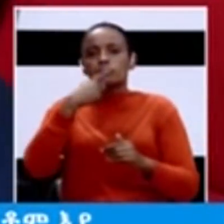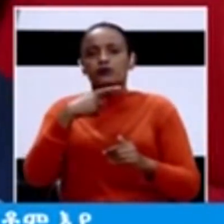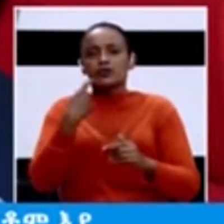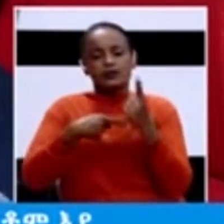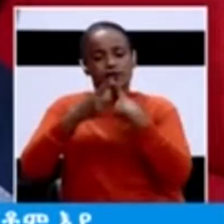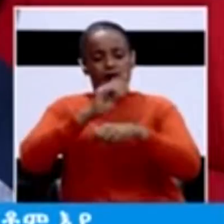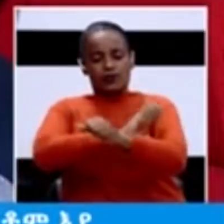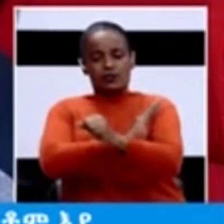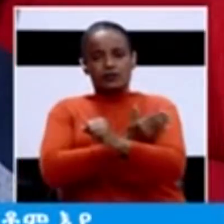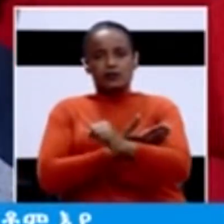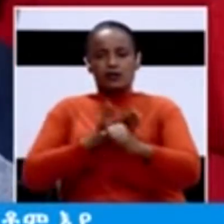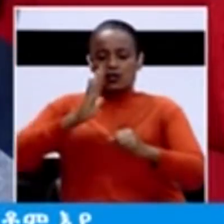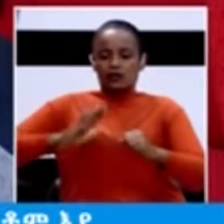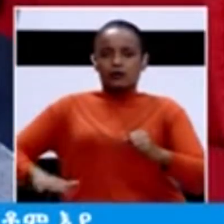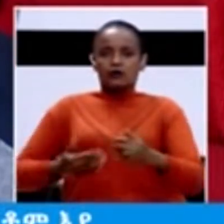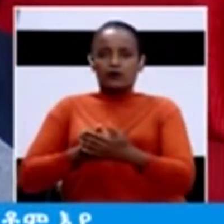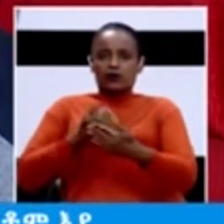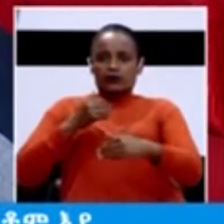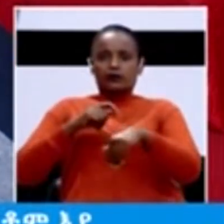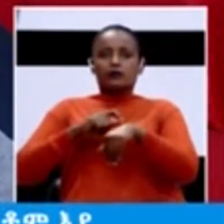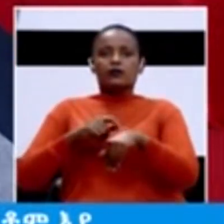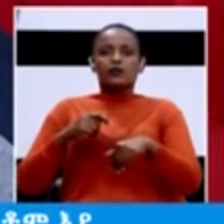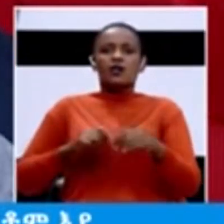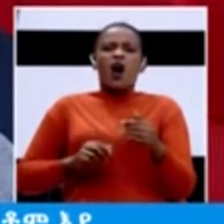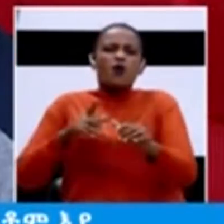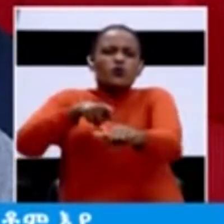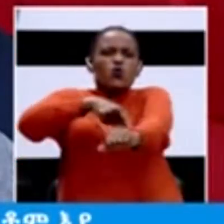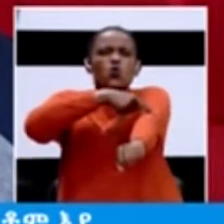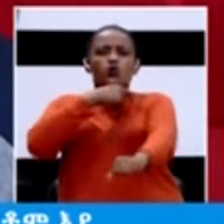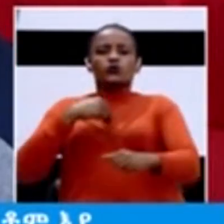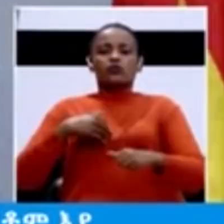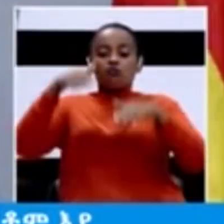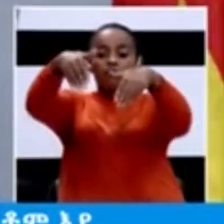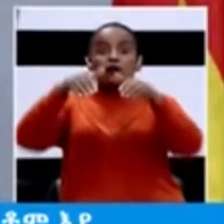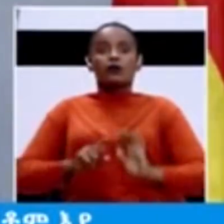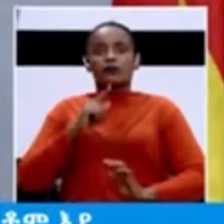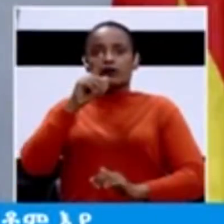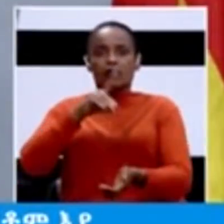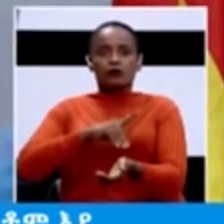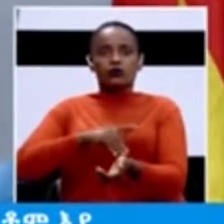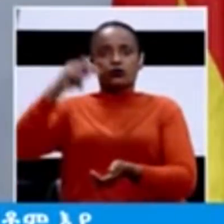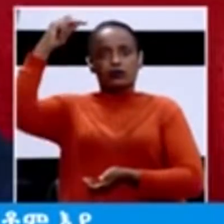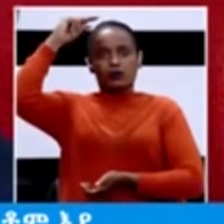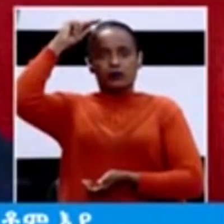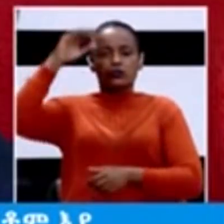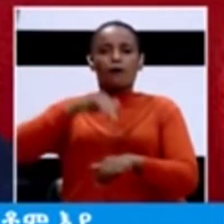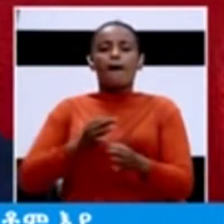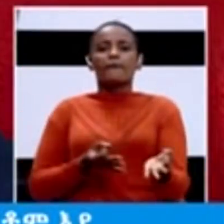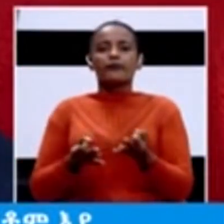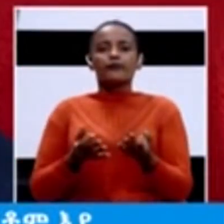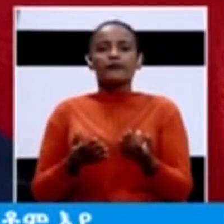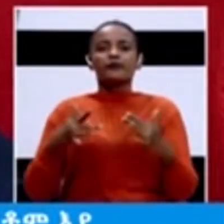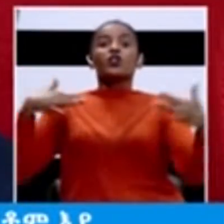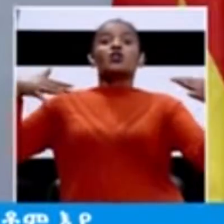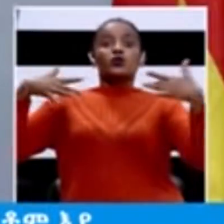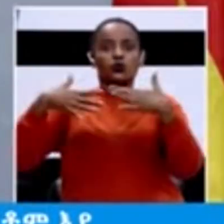ንዝመፅእ ሓይሊ ይትረፍ ኣብ ቀረባ ንዘሎ ነቲ ኣብ ርሑቕ ዘሎ እውን ክንቐብሮ ኢና ኢሎም ዶክተር ደብረፅዮን ኣብ መግለፂ እዮም። ሕዚ ውግእ እዚ